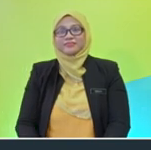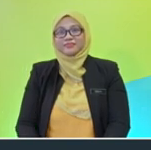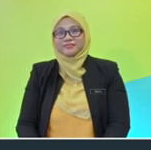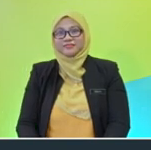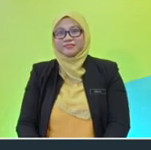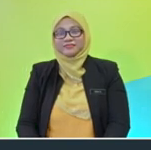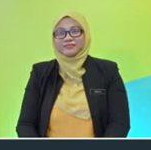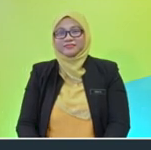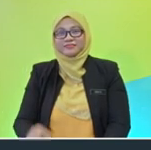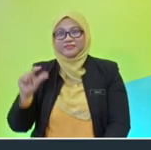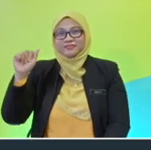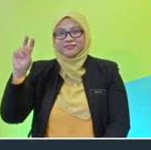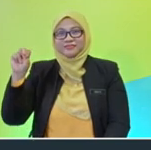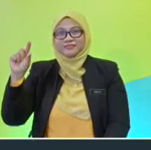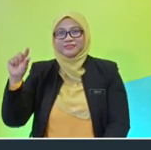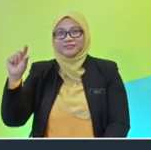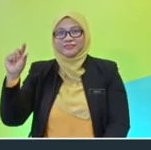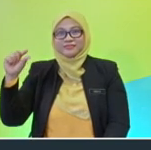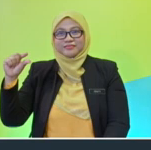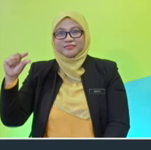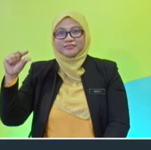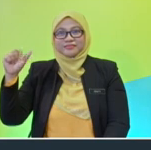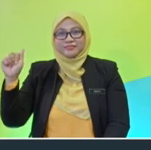dan yang seterusnya Aish